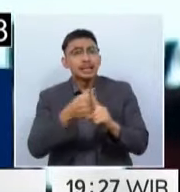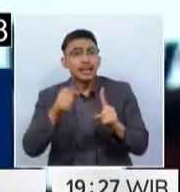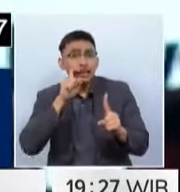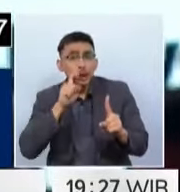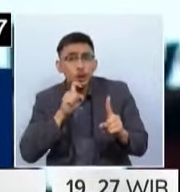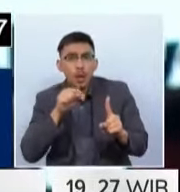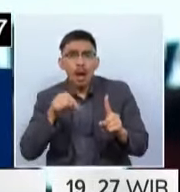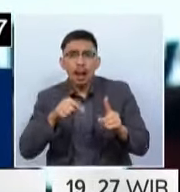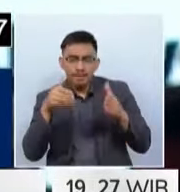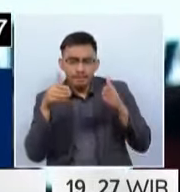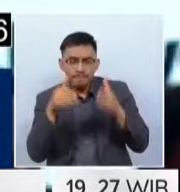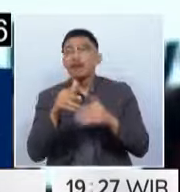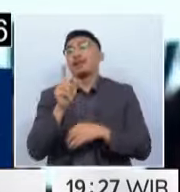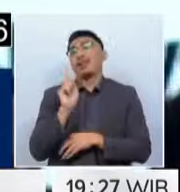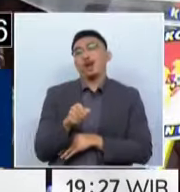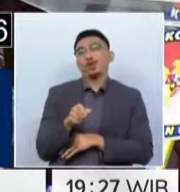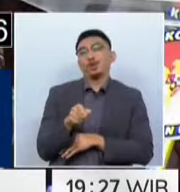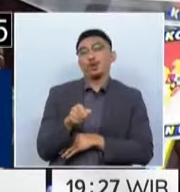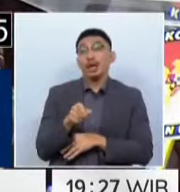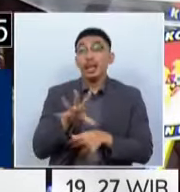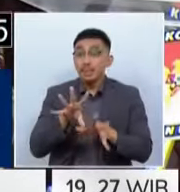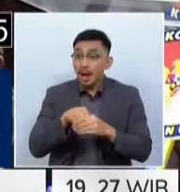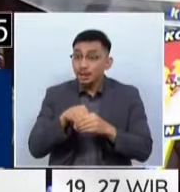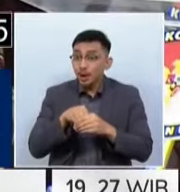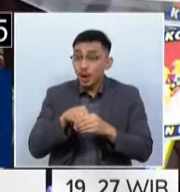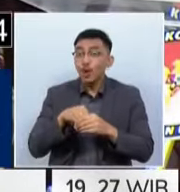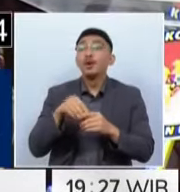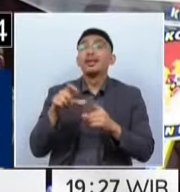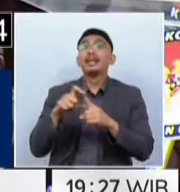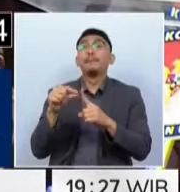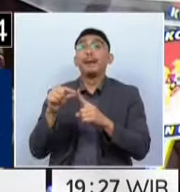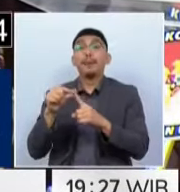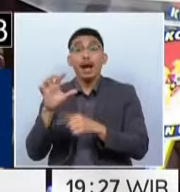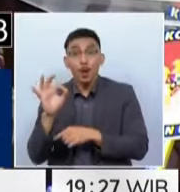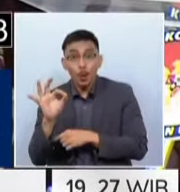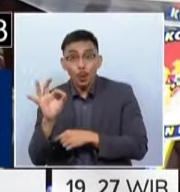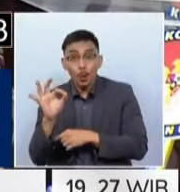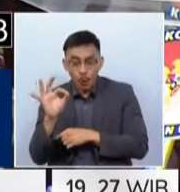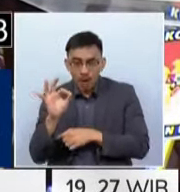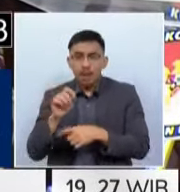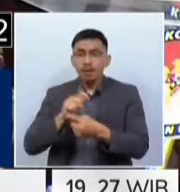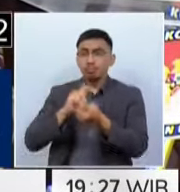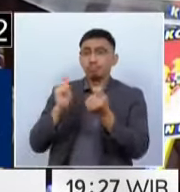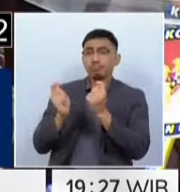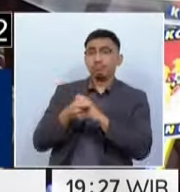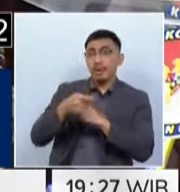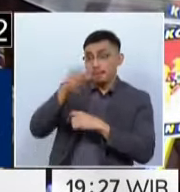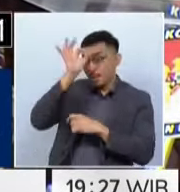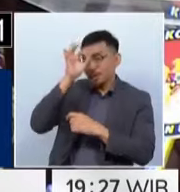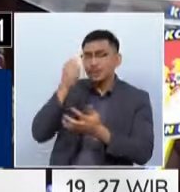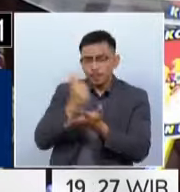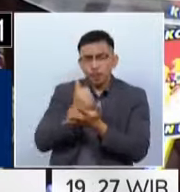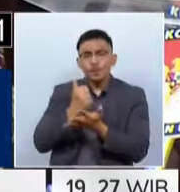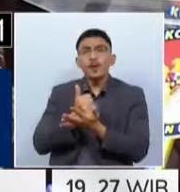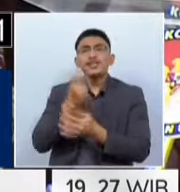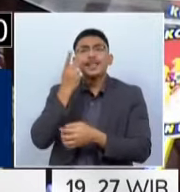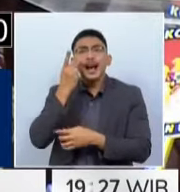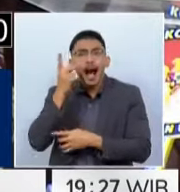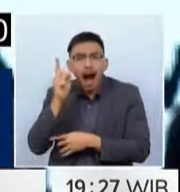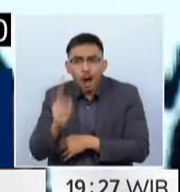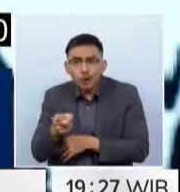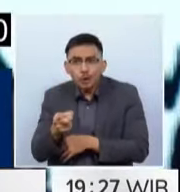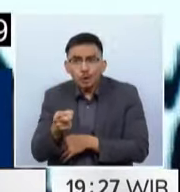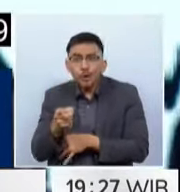perhatian termasuk tppu maka reformasi kepolisian betul-betul harus mengantisipasi ini dengan penguatan cyber sistem